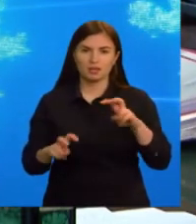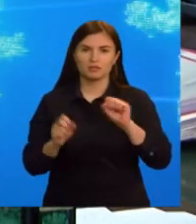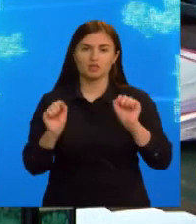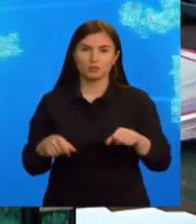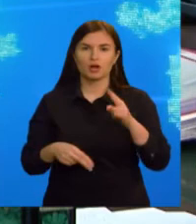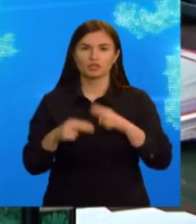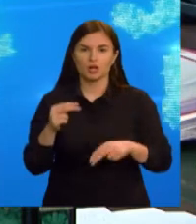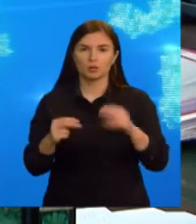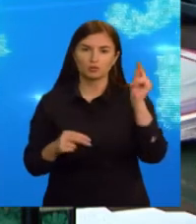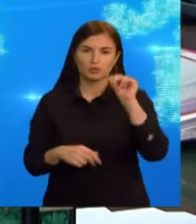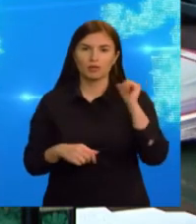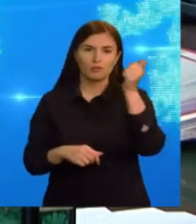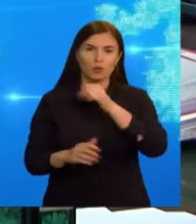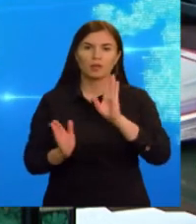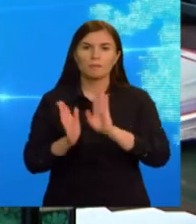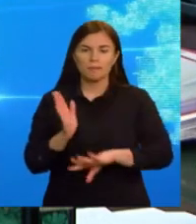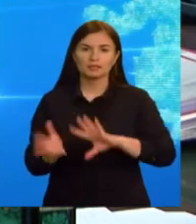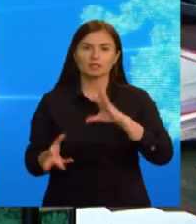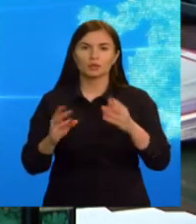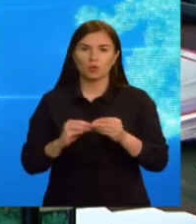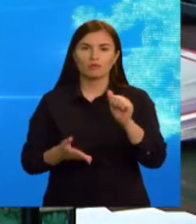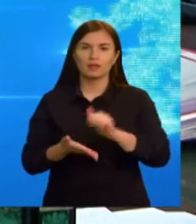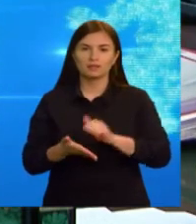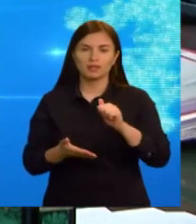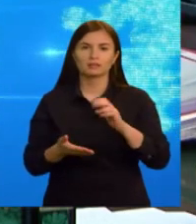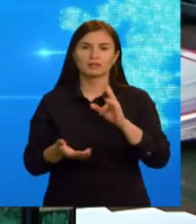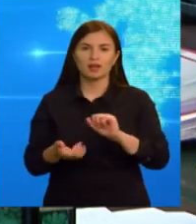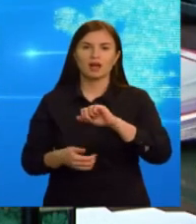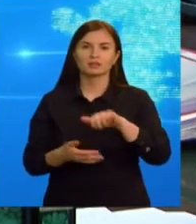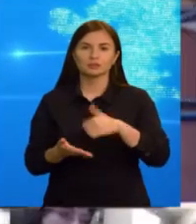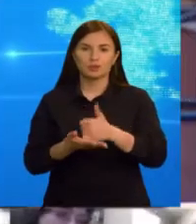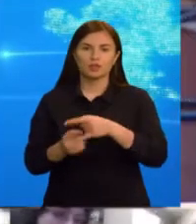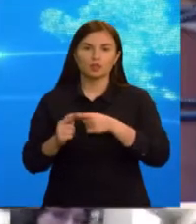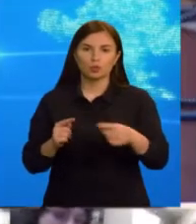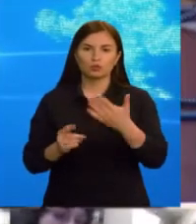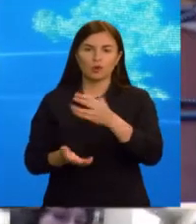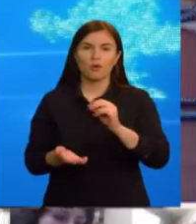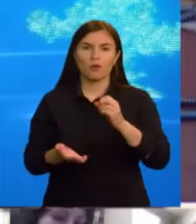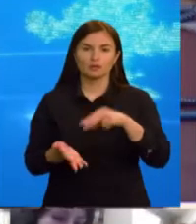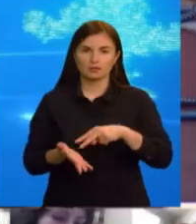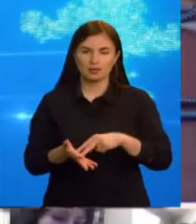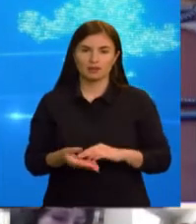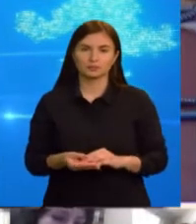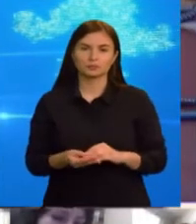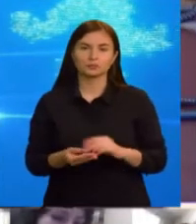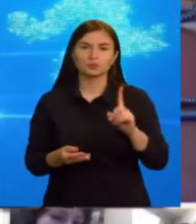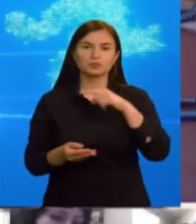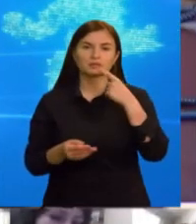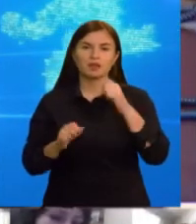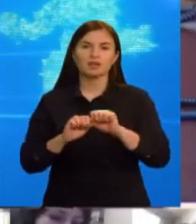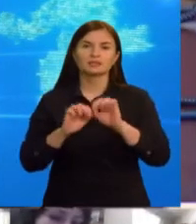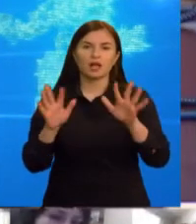учебного года без итоговой аттестации на основе текущих оценок. Что касается салюта, ни